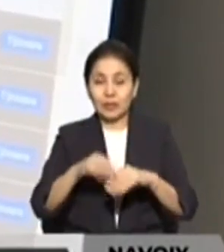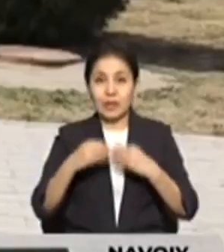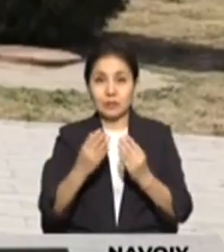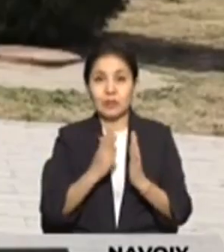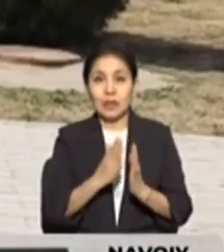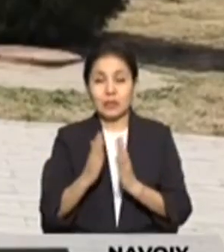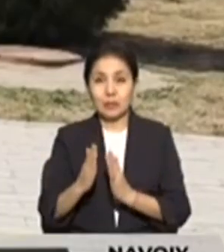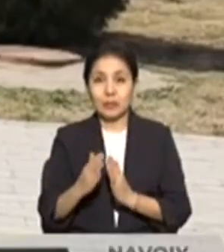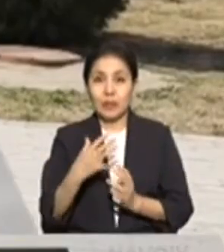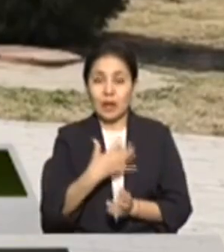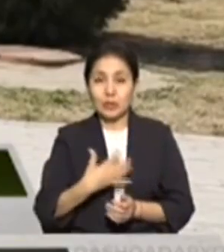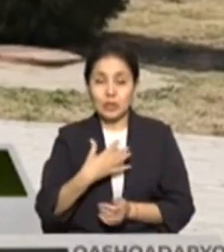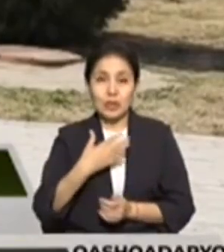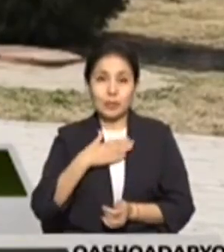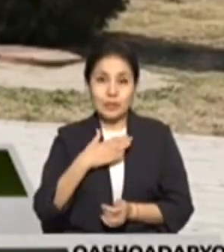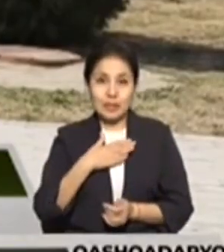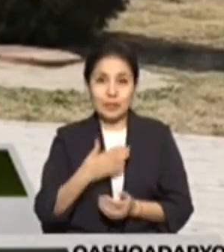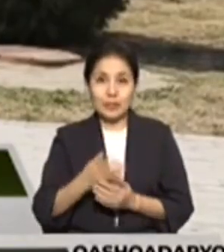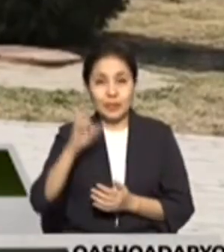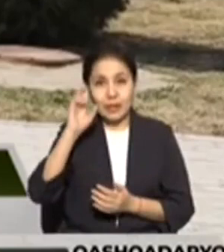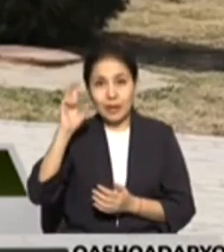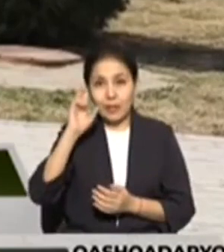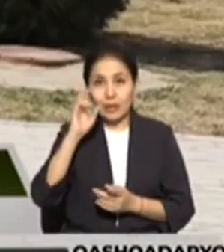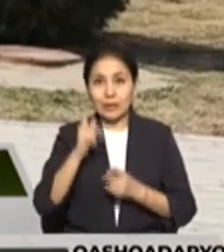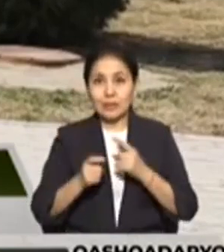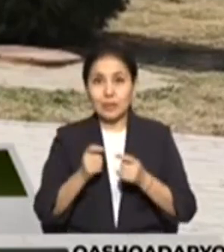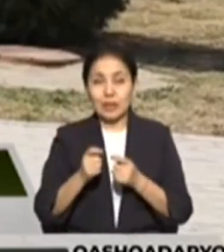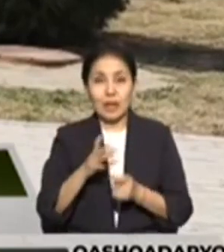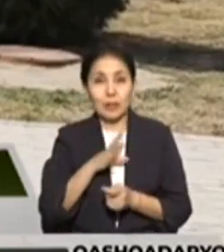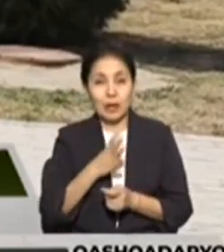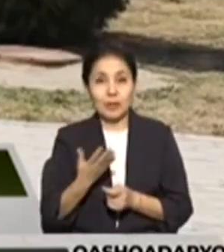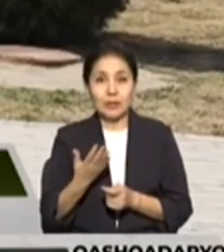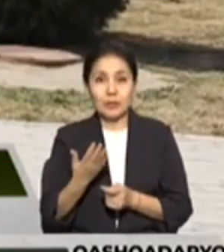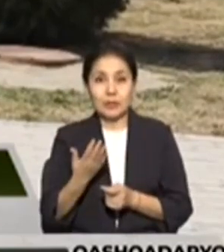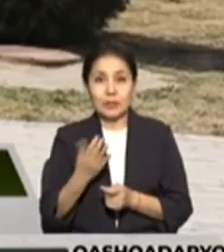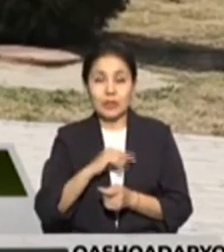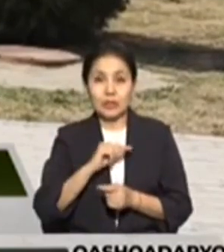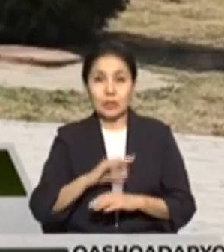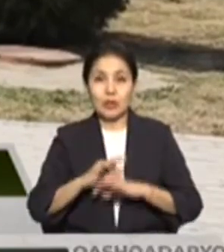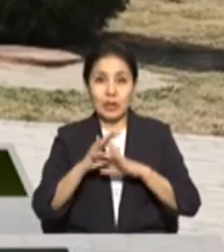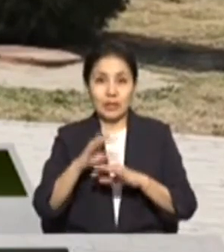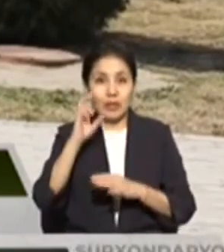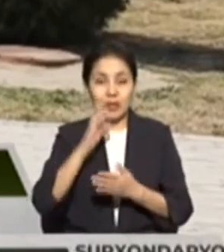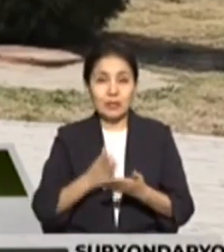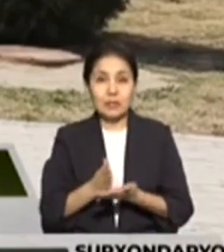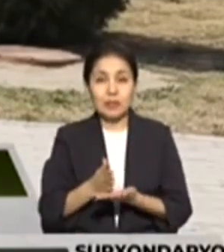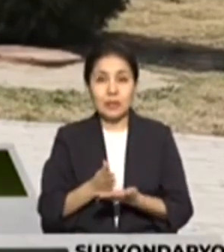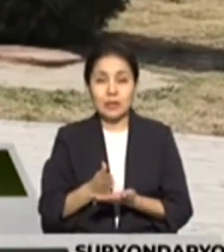tartibi asosan bizda davlat xizmatlari bilan birgalikda ish olib boriladi. Davlat xizmatlaridan